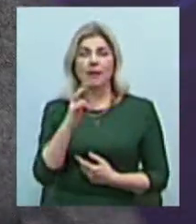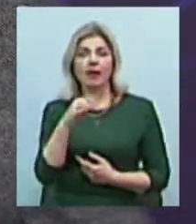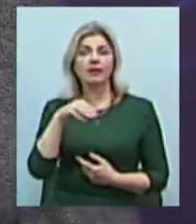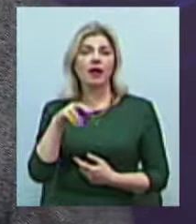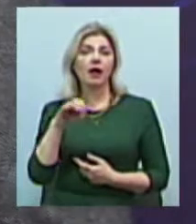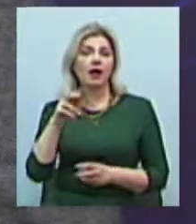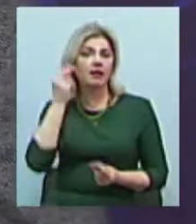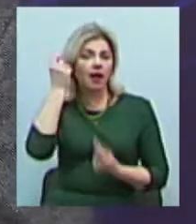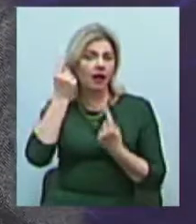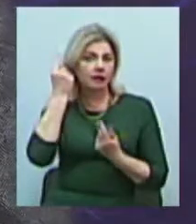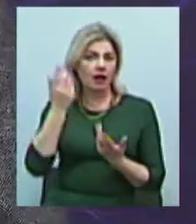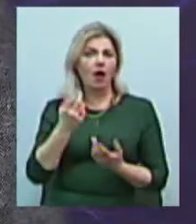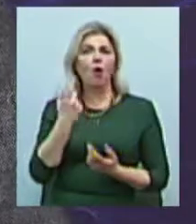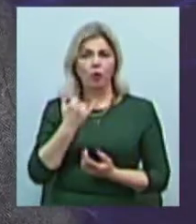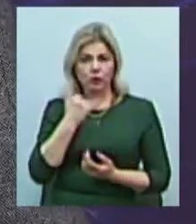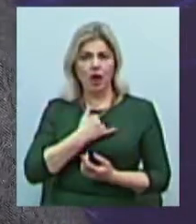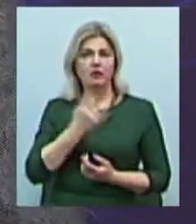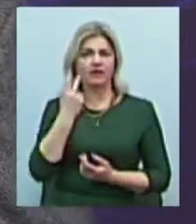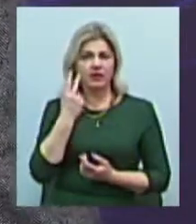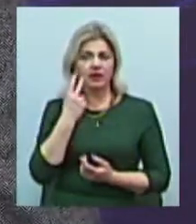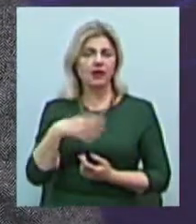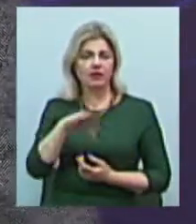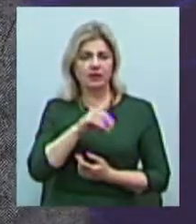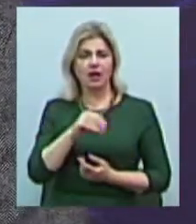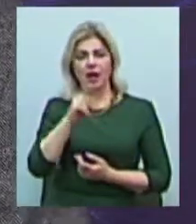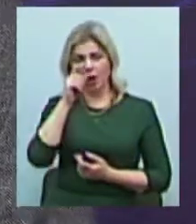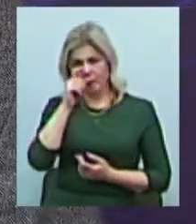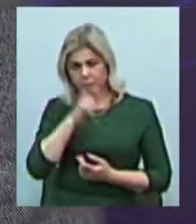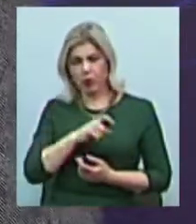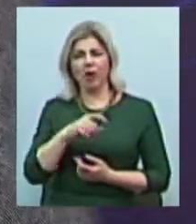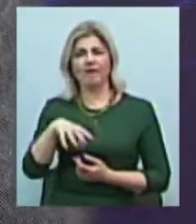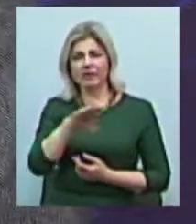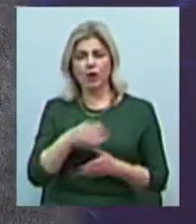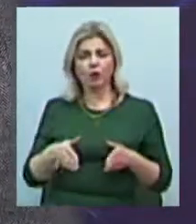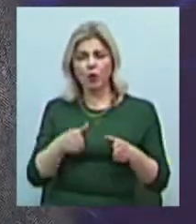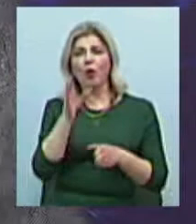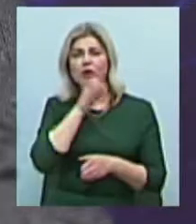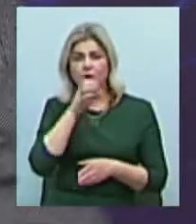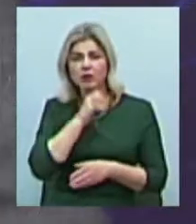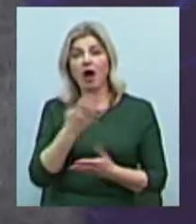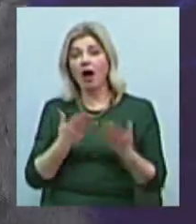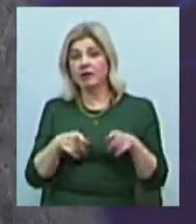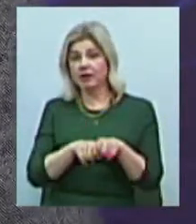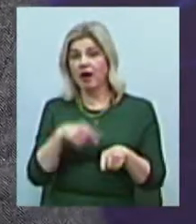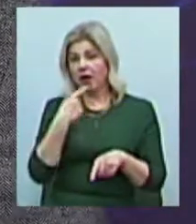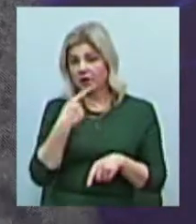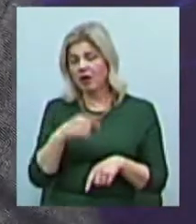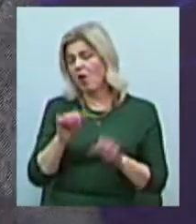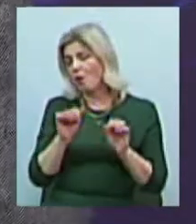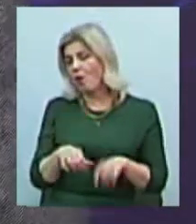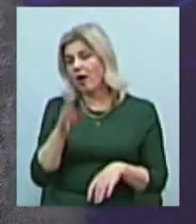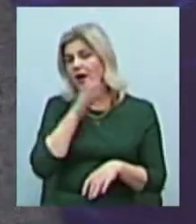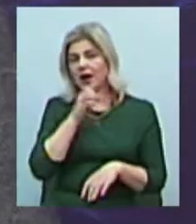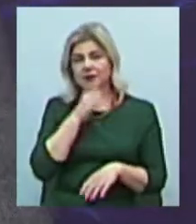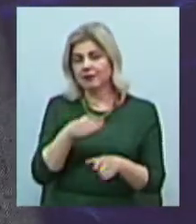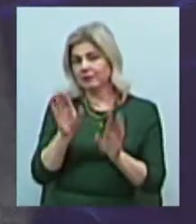нас як було завжди, що всі негідники, дороги крадуться, а якщо так кажуть, так можна красти, можна не красти, все